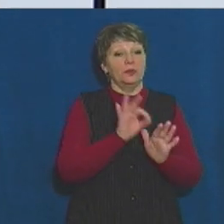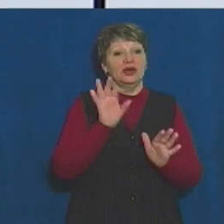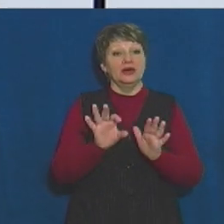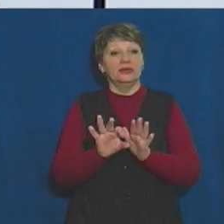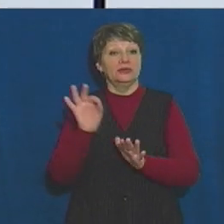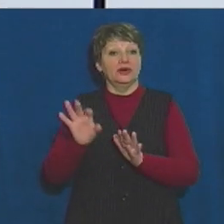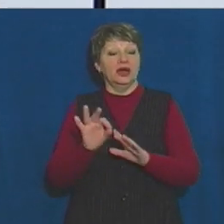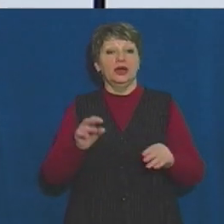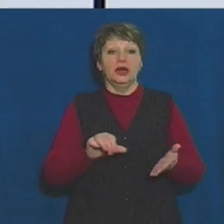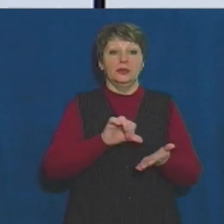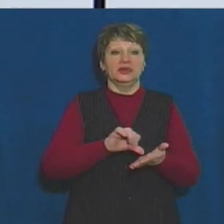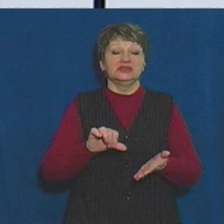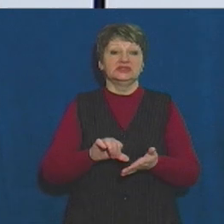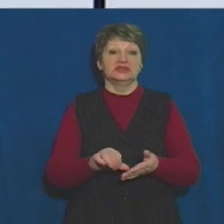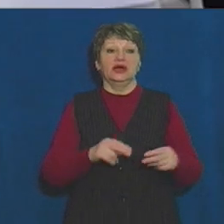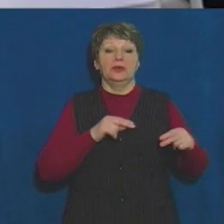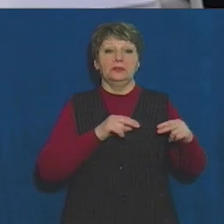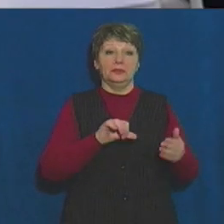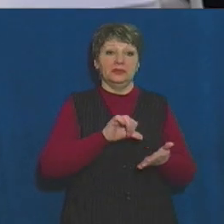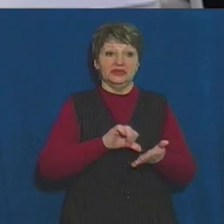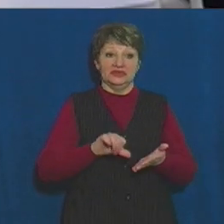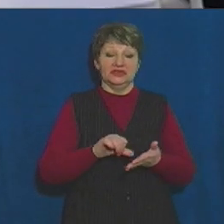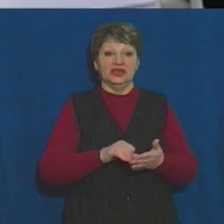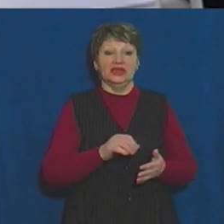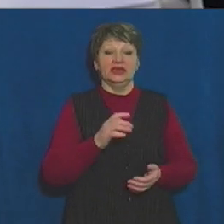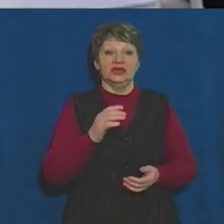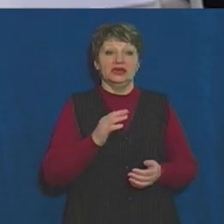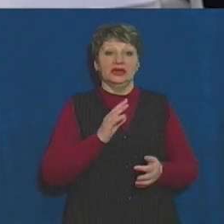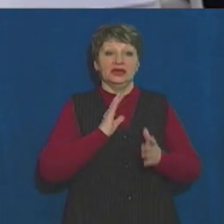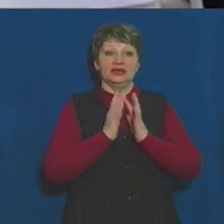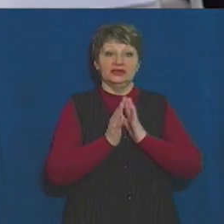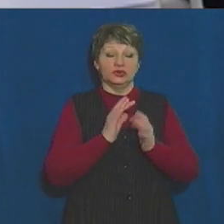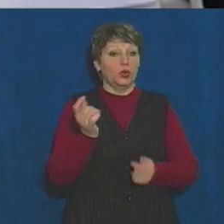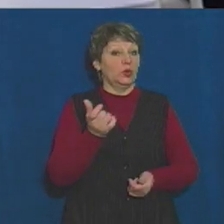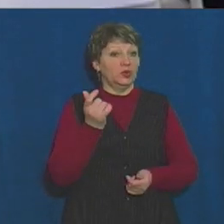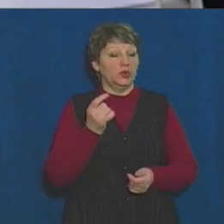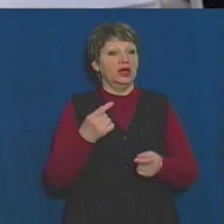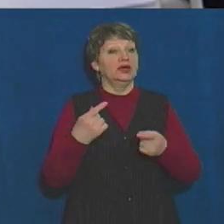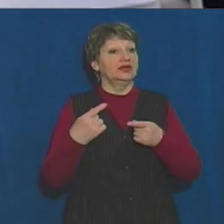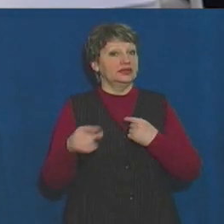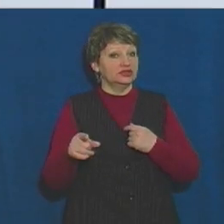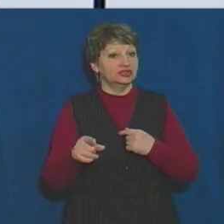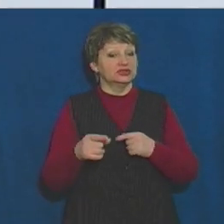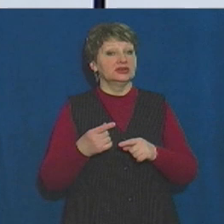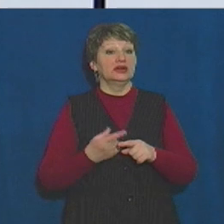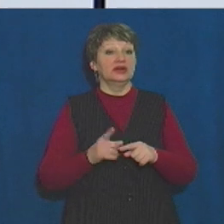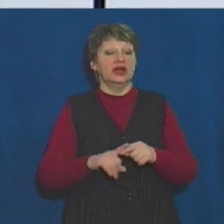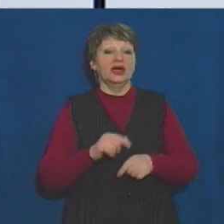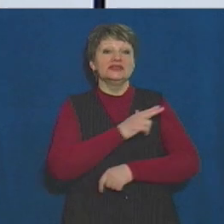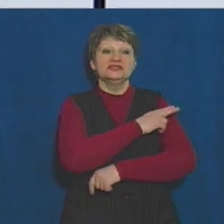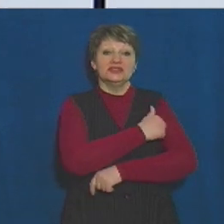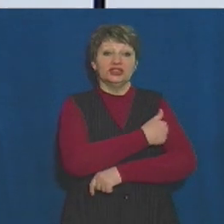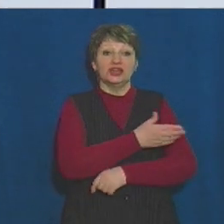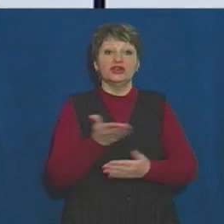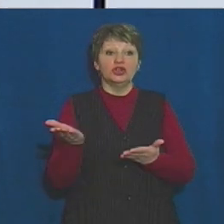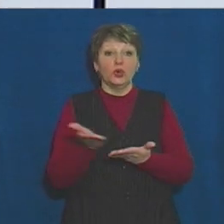відбираються представниками лісогосподарського підприємства, саме інша рубка пов'язана з веденням лісового господарства. А санітарна рубка, вона вже